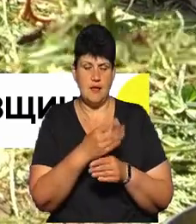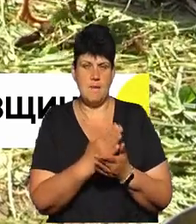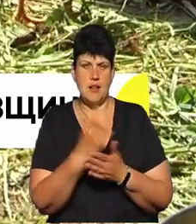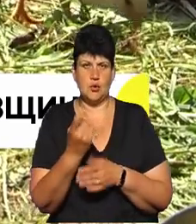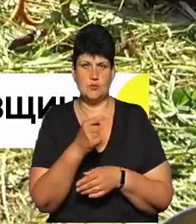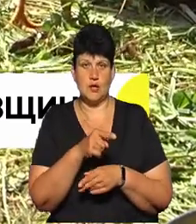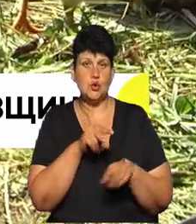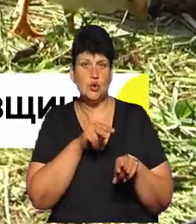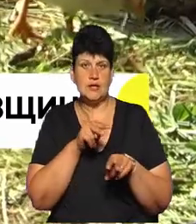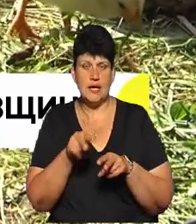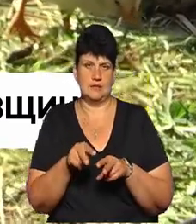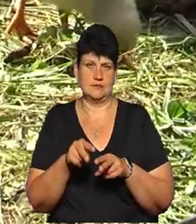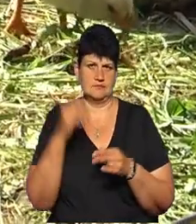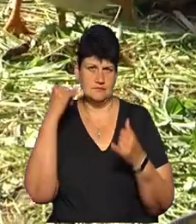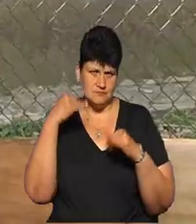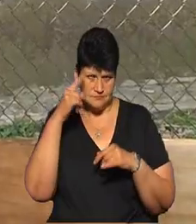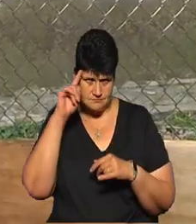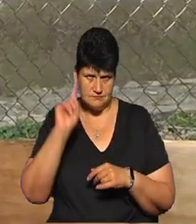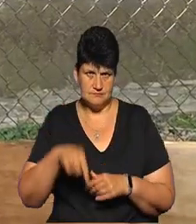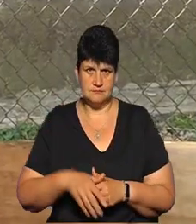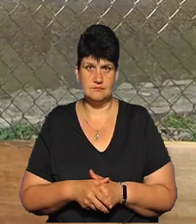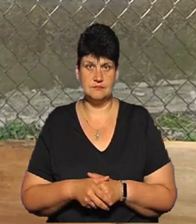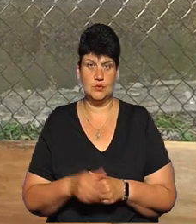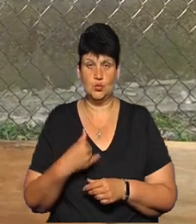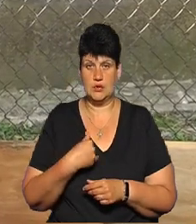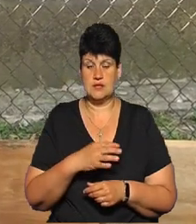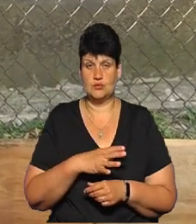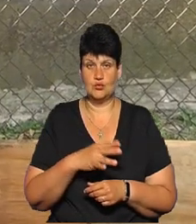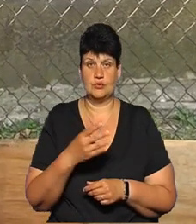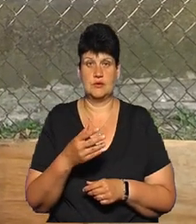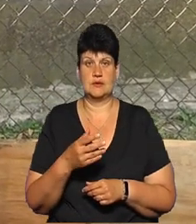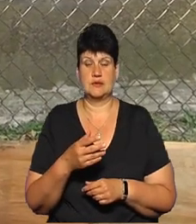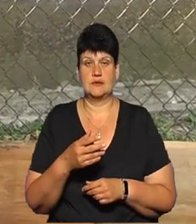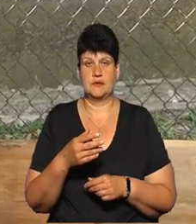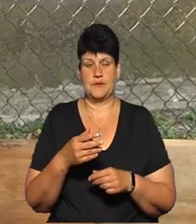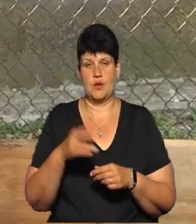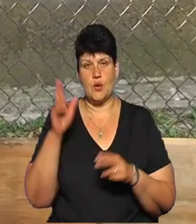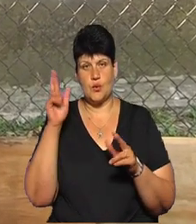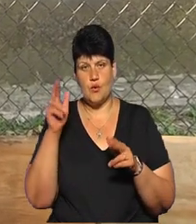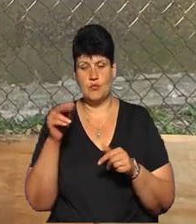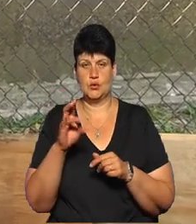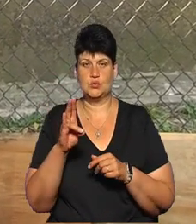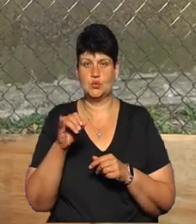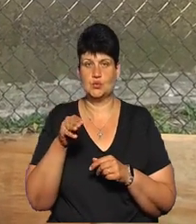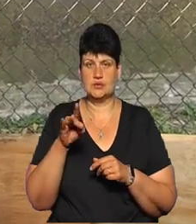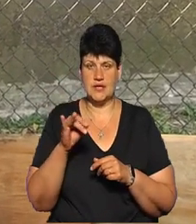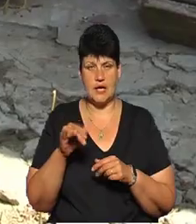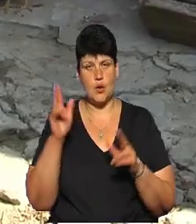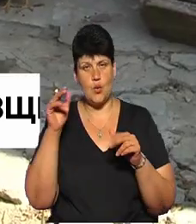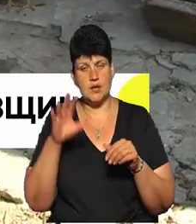тому доглядати за худобою вміє. У нас було 23 голови коров. У нас були і нутрі, у нас були і